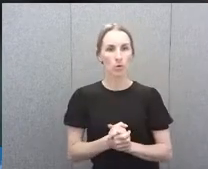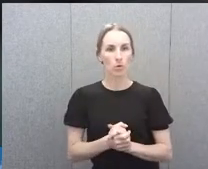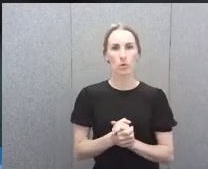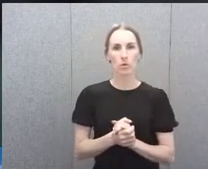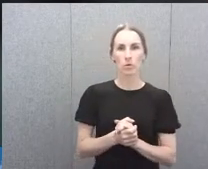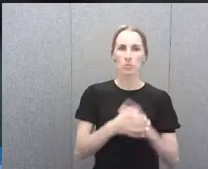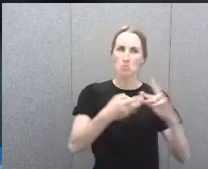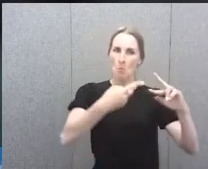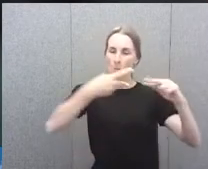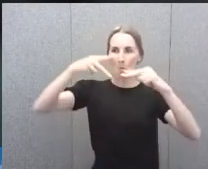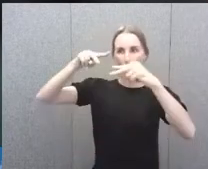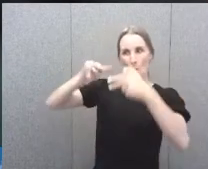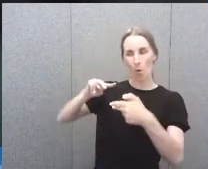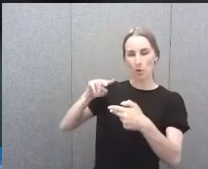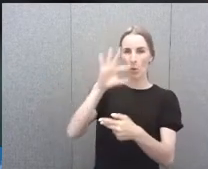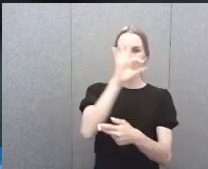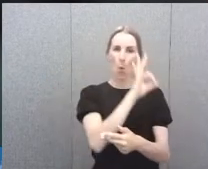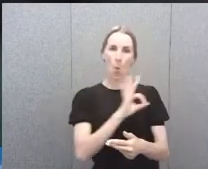безопасность.